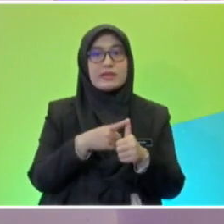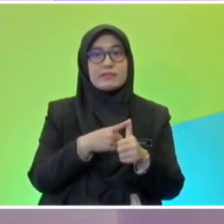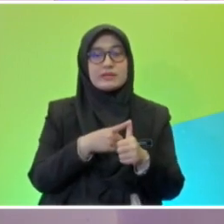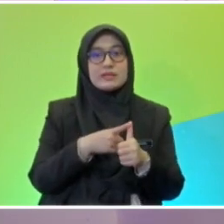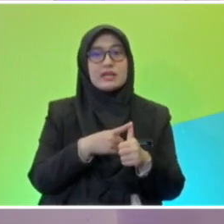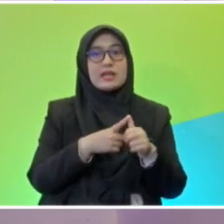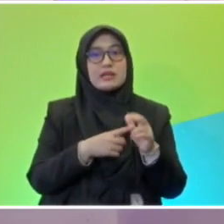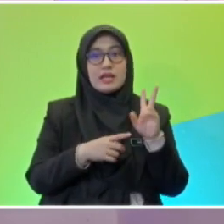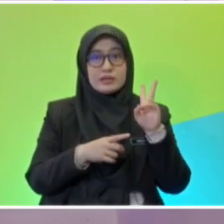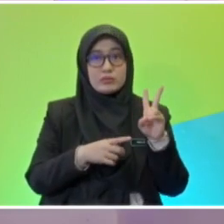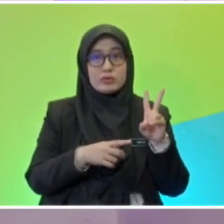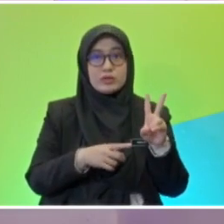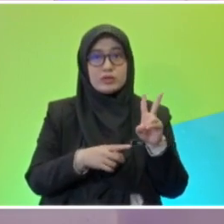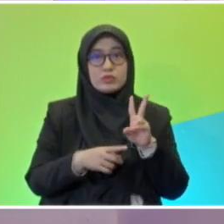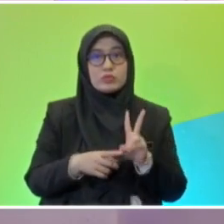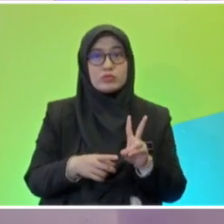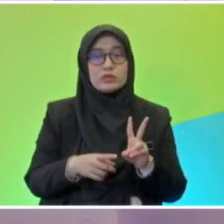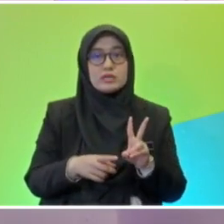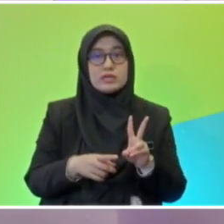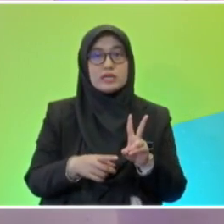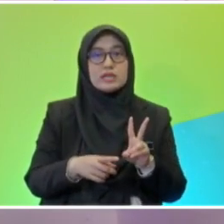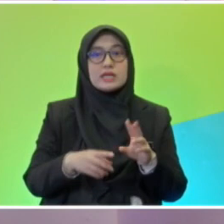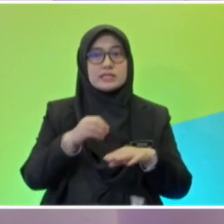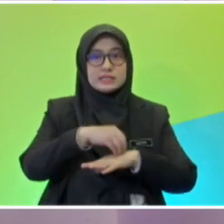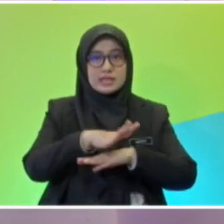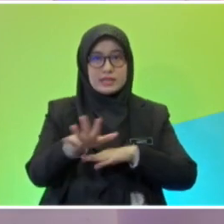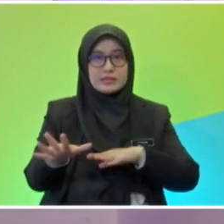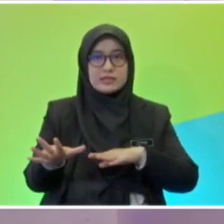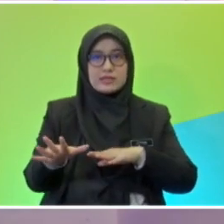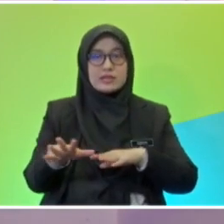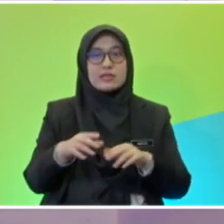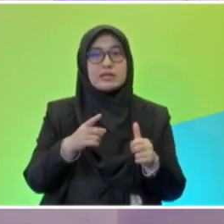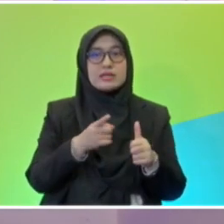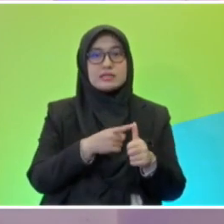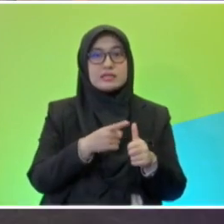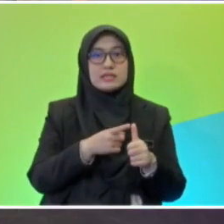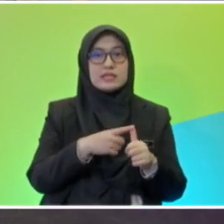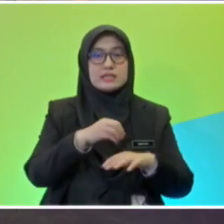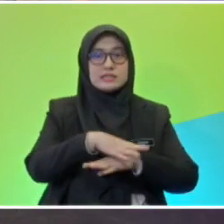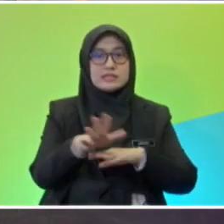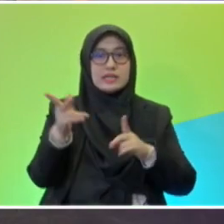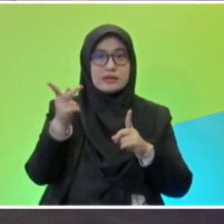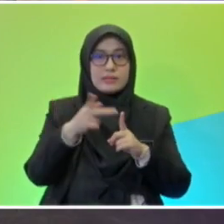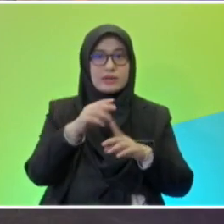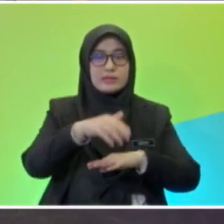dua pihak kita ada kesan tak ada british dan kita ada kesan kepada kita